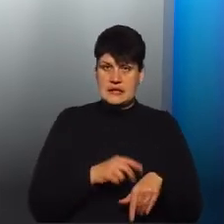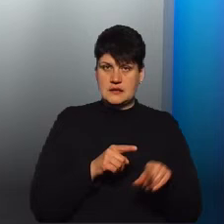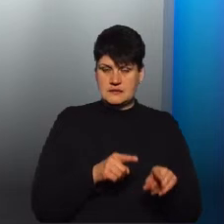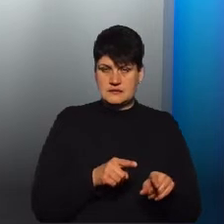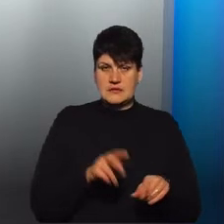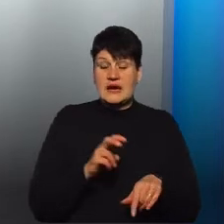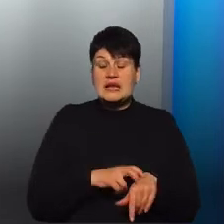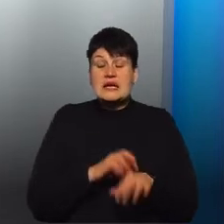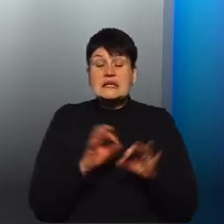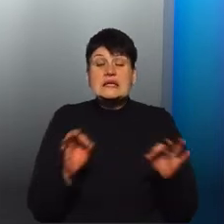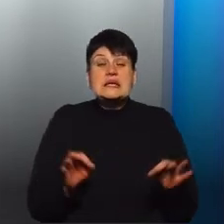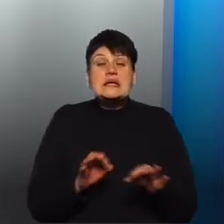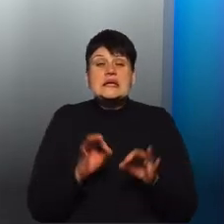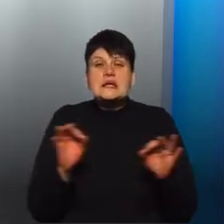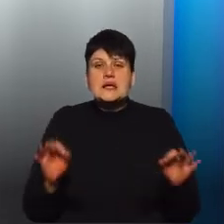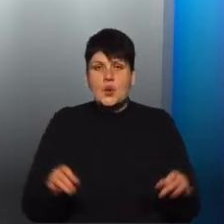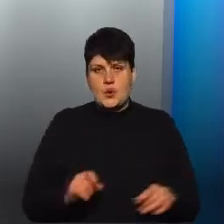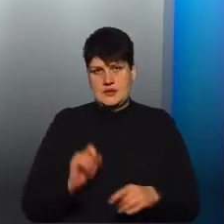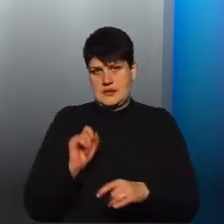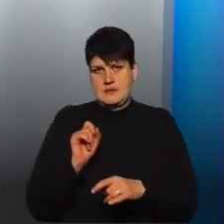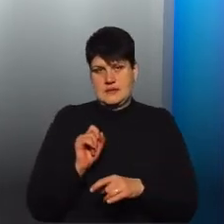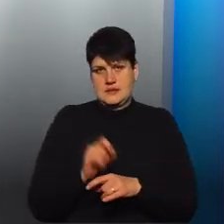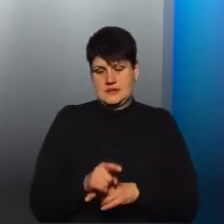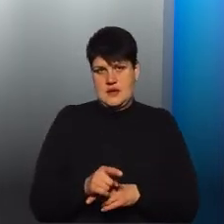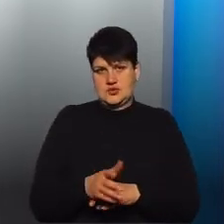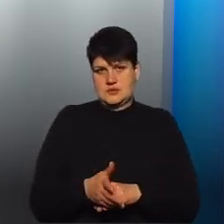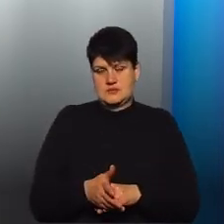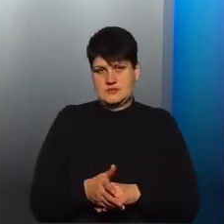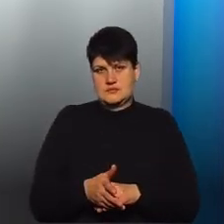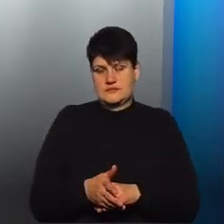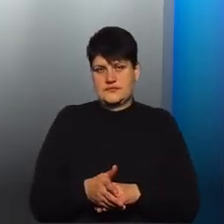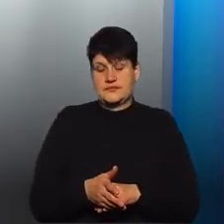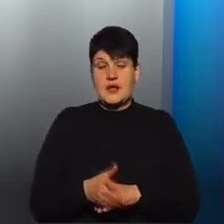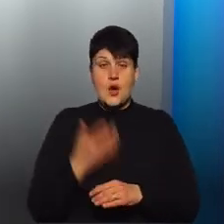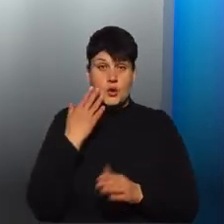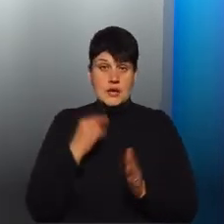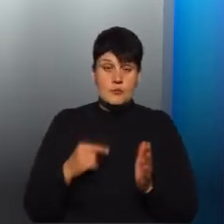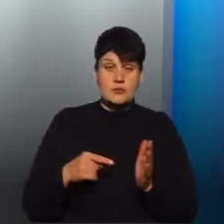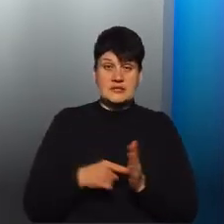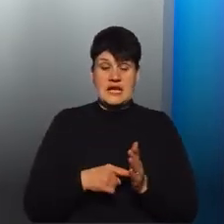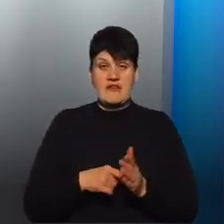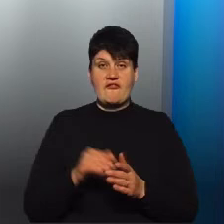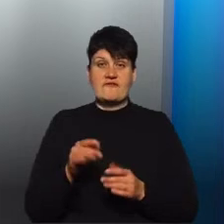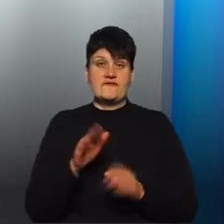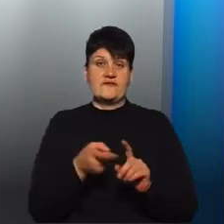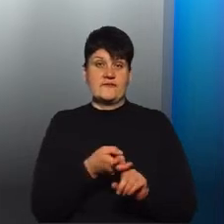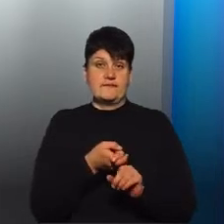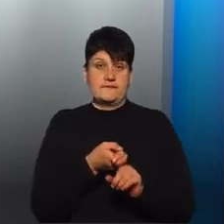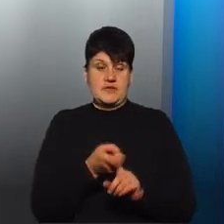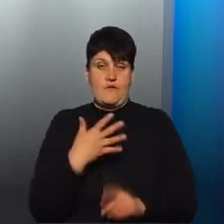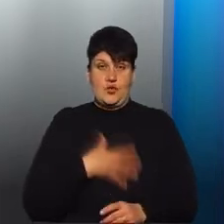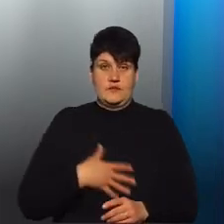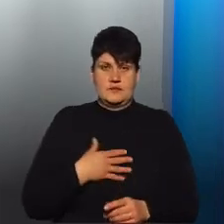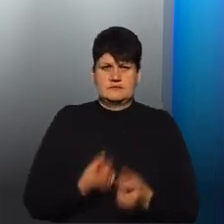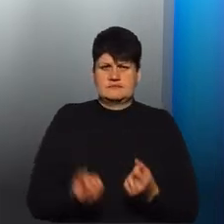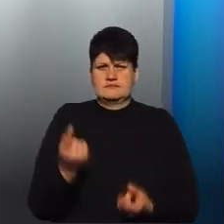призначить так, лікарський засіб. Тому що, дивіться, коли попадає вірус в організм, так, він провокує утворення якихось там бактерій,